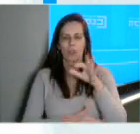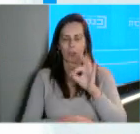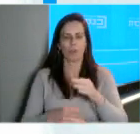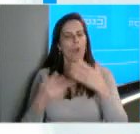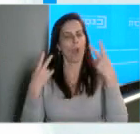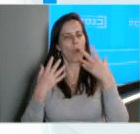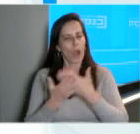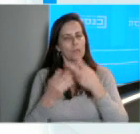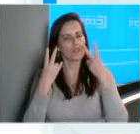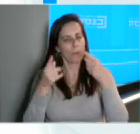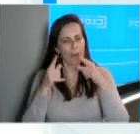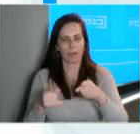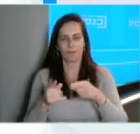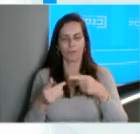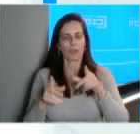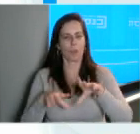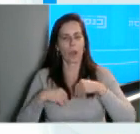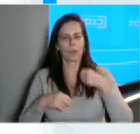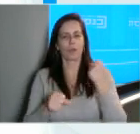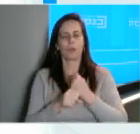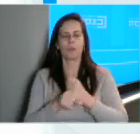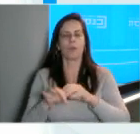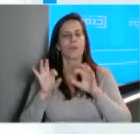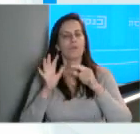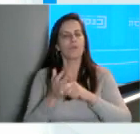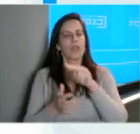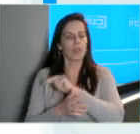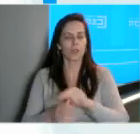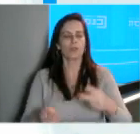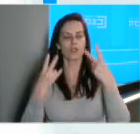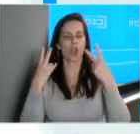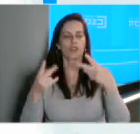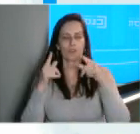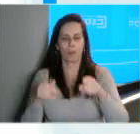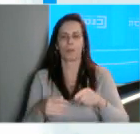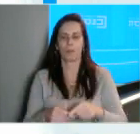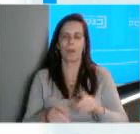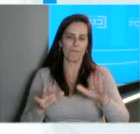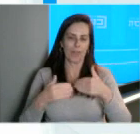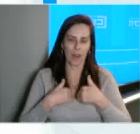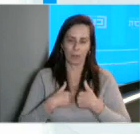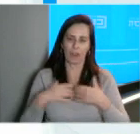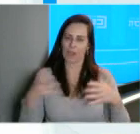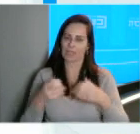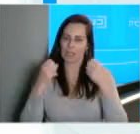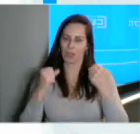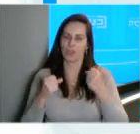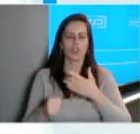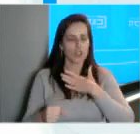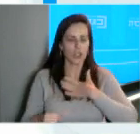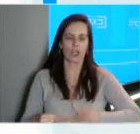האמת שלכם. הוכחתם שאכפת לכם ושאתם מוכנים לפעול לטובת הנושאים שחשובים לכם ולנו כחברה